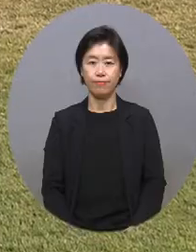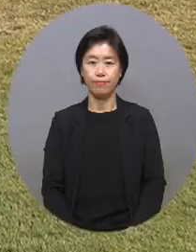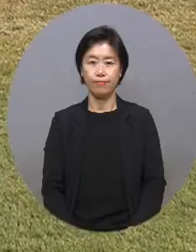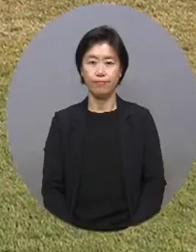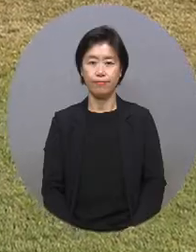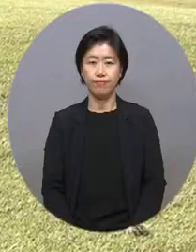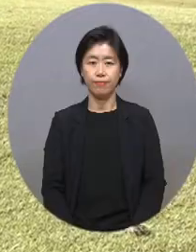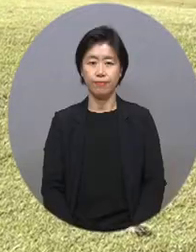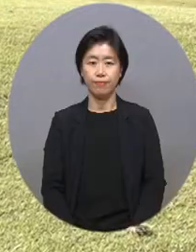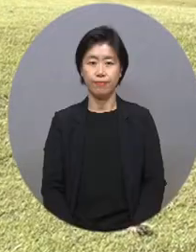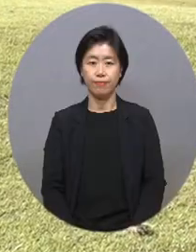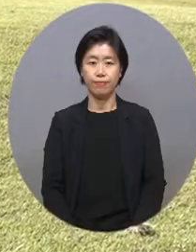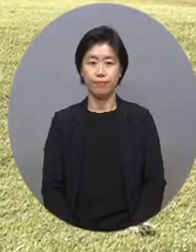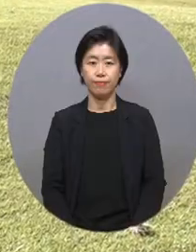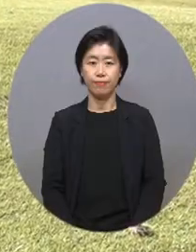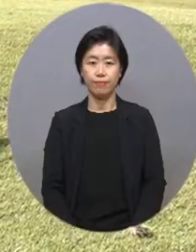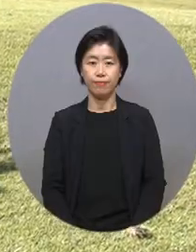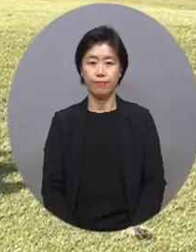우와!